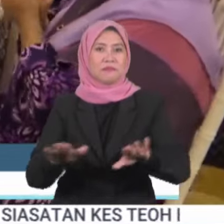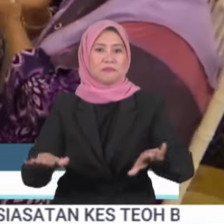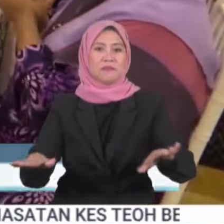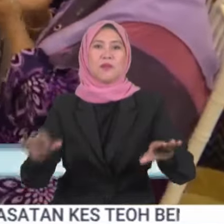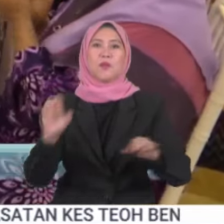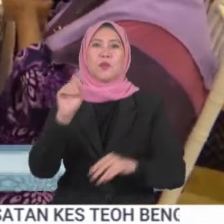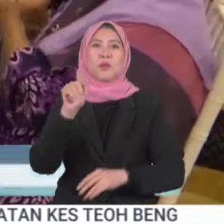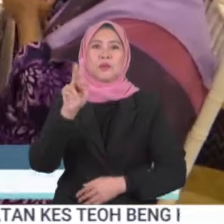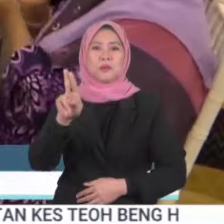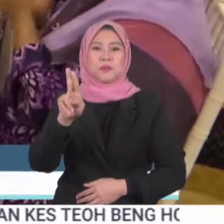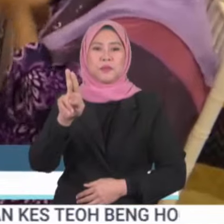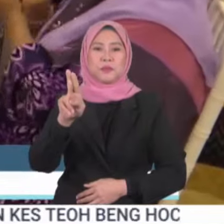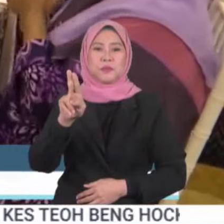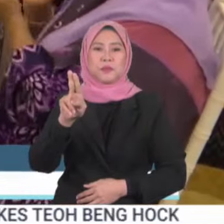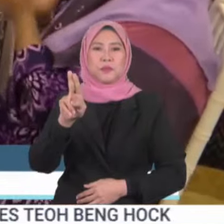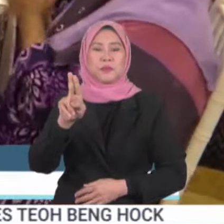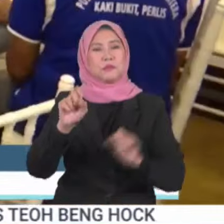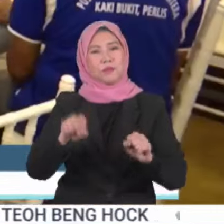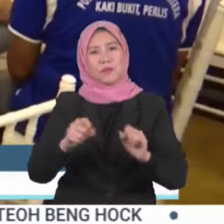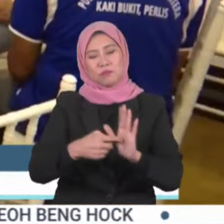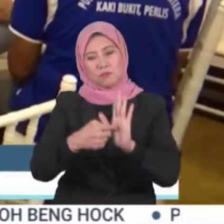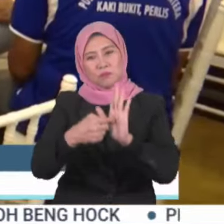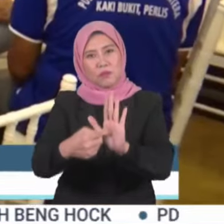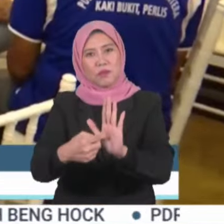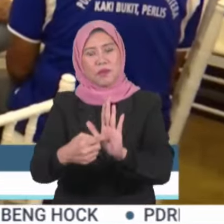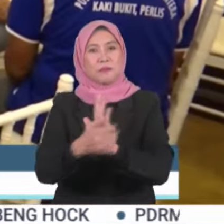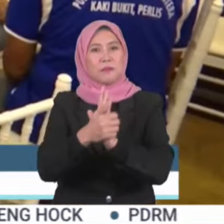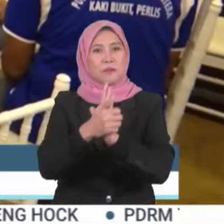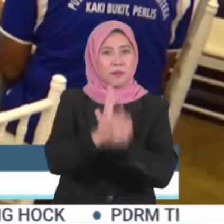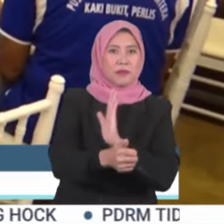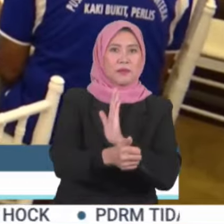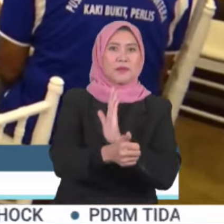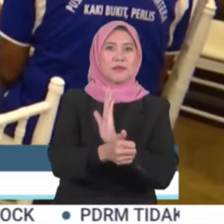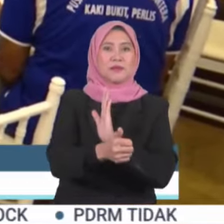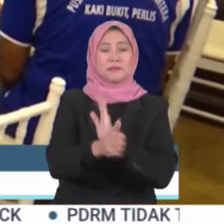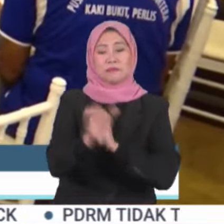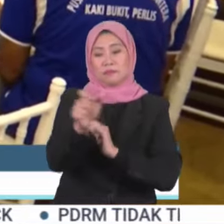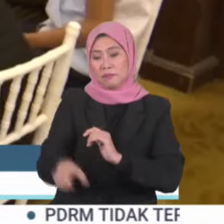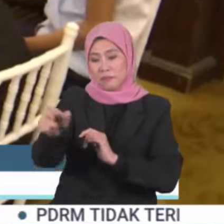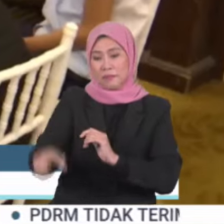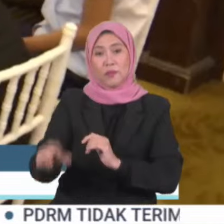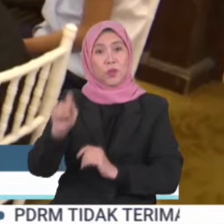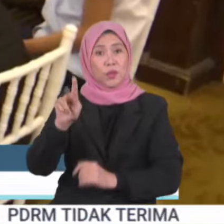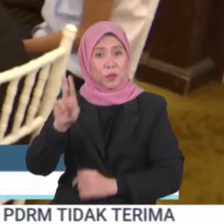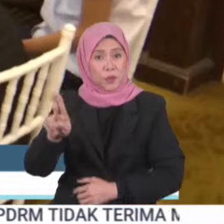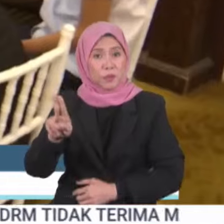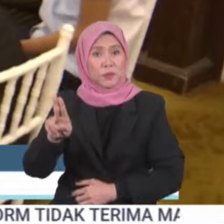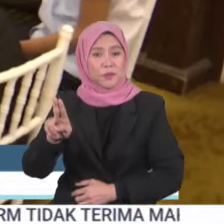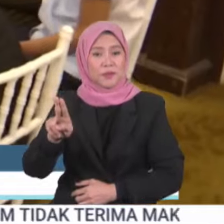upaya, mengenengahkan mereka walaupun mereka orang kurang upaya.